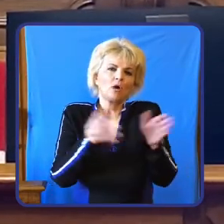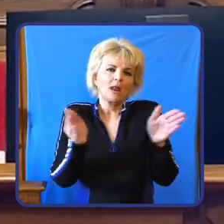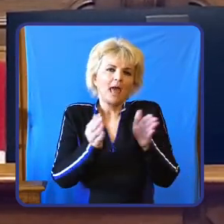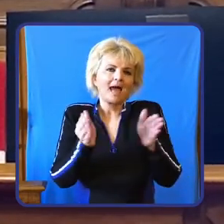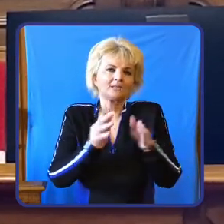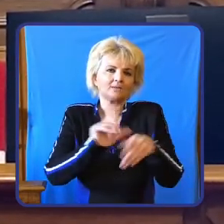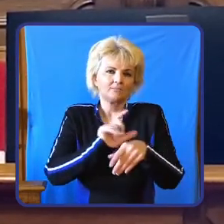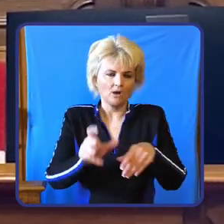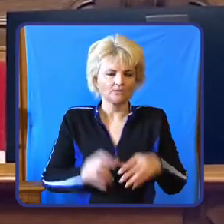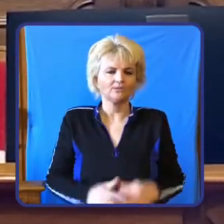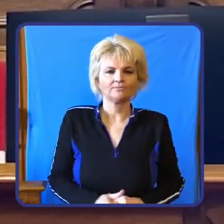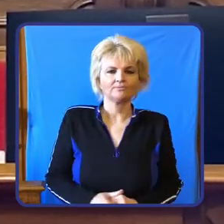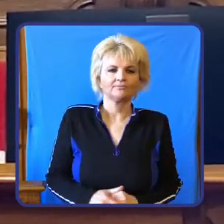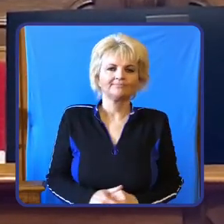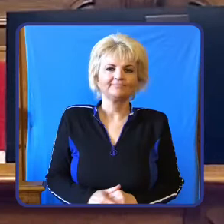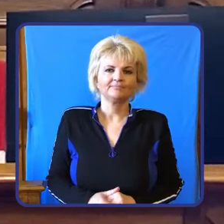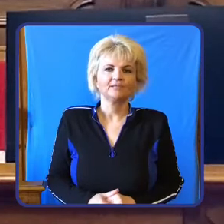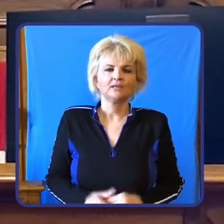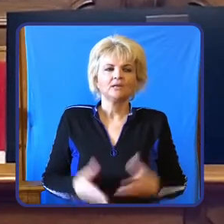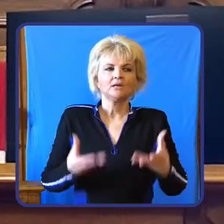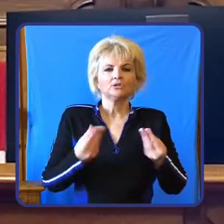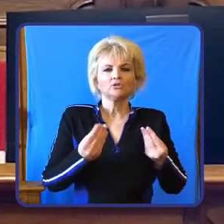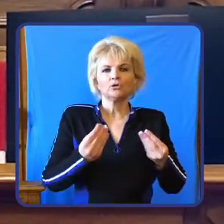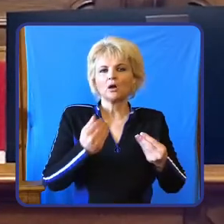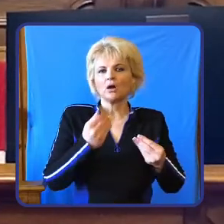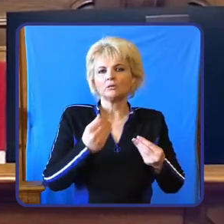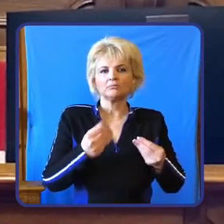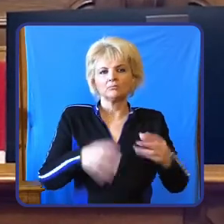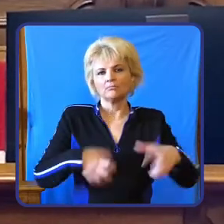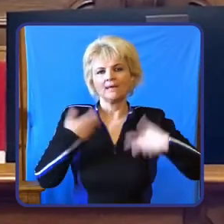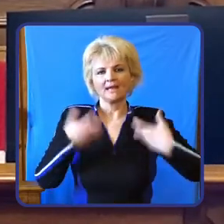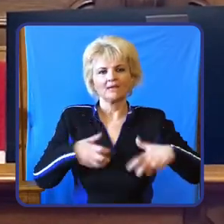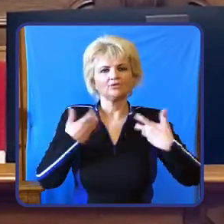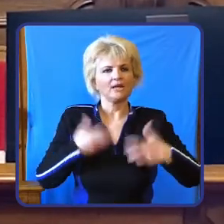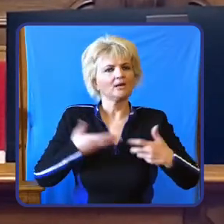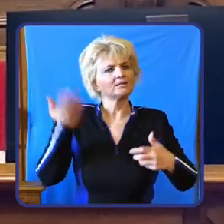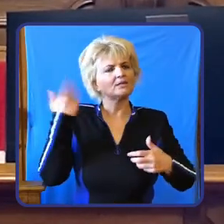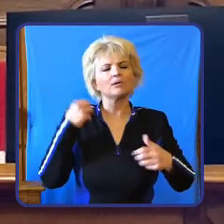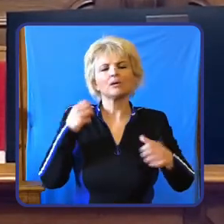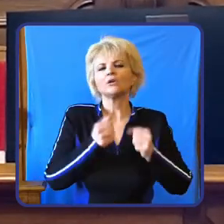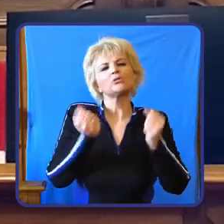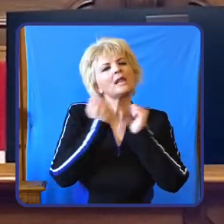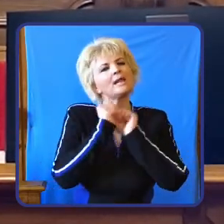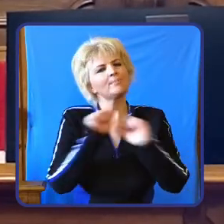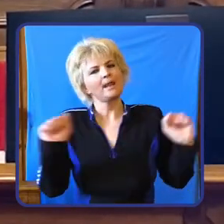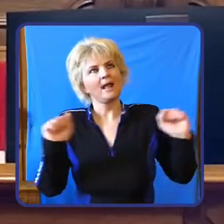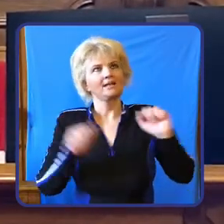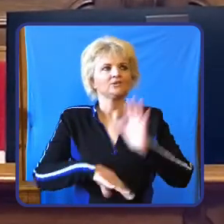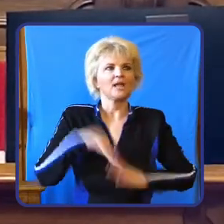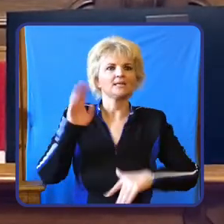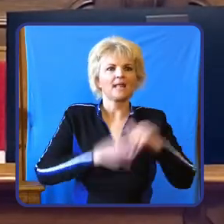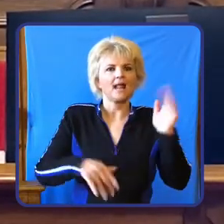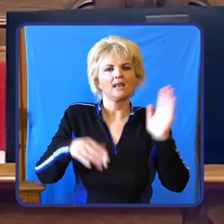kell tekintettel lenni. Nagyon sokan háborogtak ezen a nagyon liberális kezelésen itt a napirend